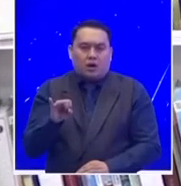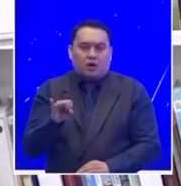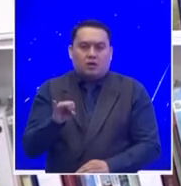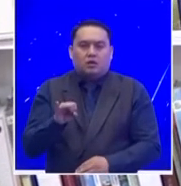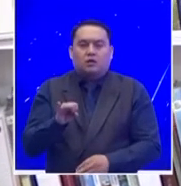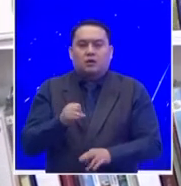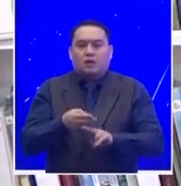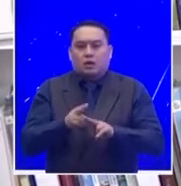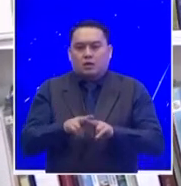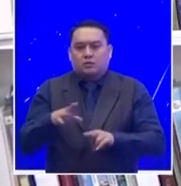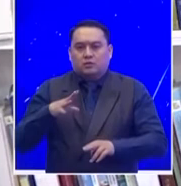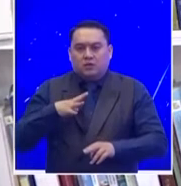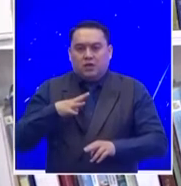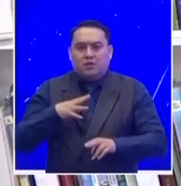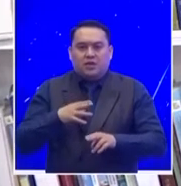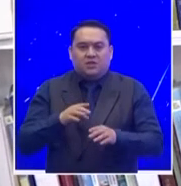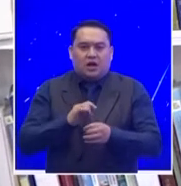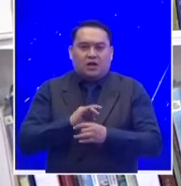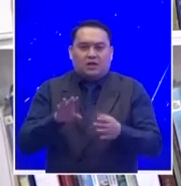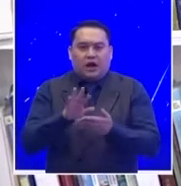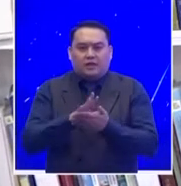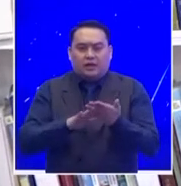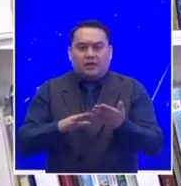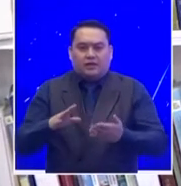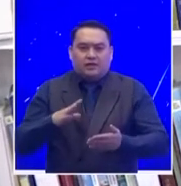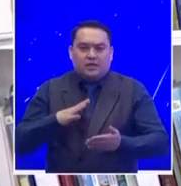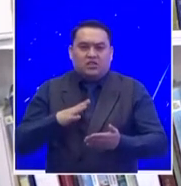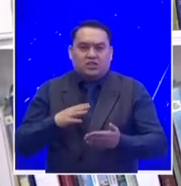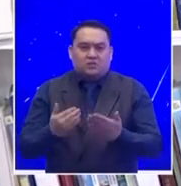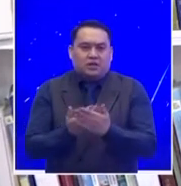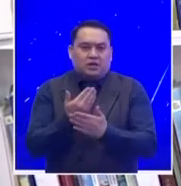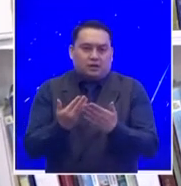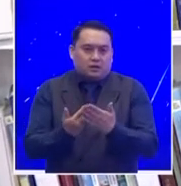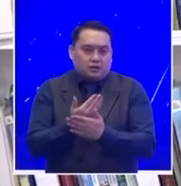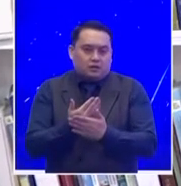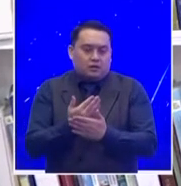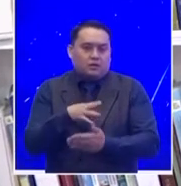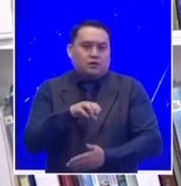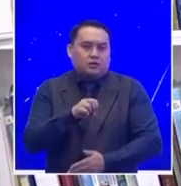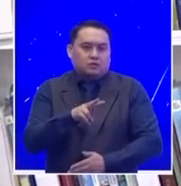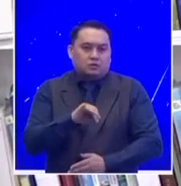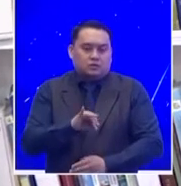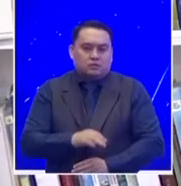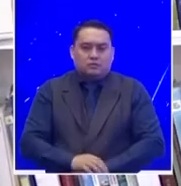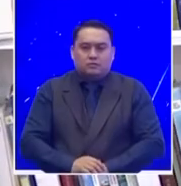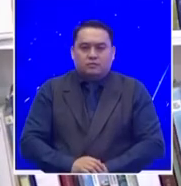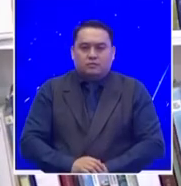аллегориялық жанрдан ажырап бара жатыр ма деген ой туады. Айзада Оразалы, Әсет Бекбатыр, Жетісу